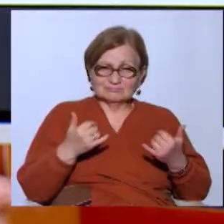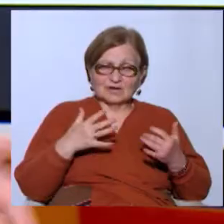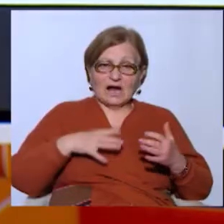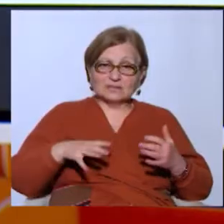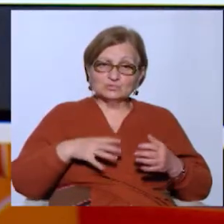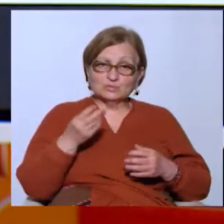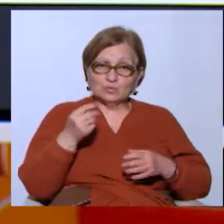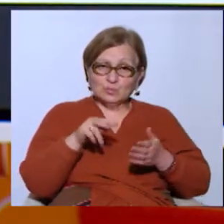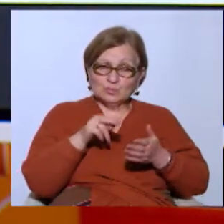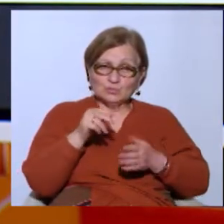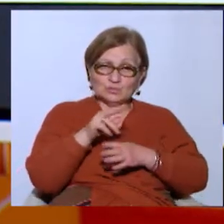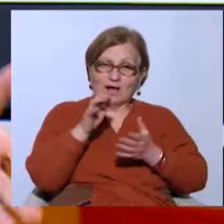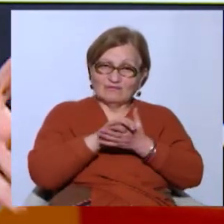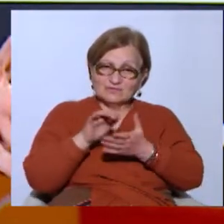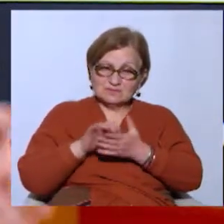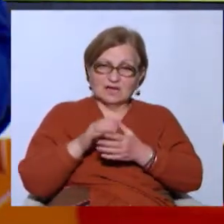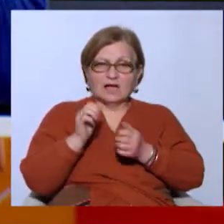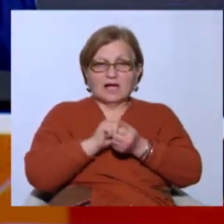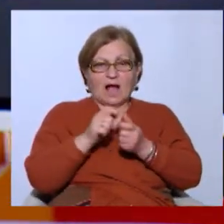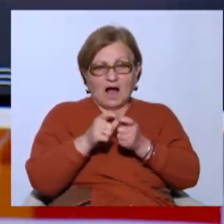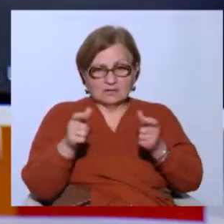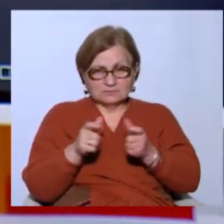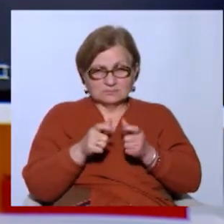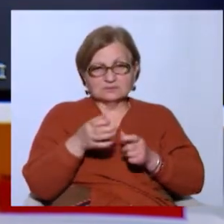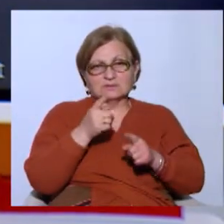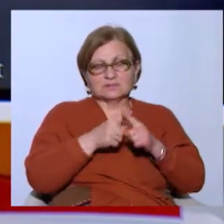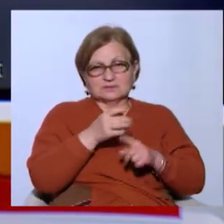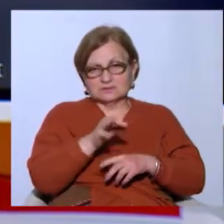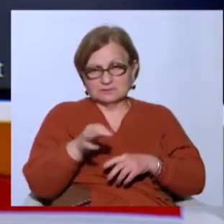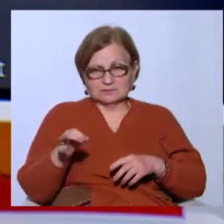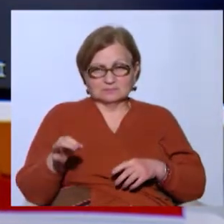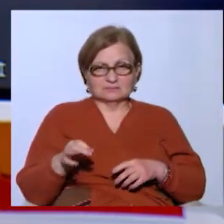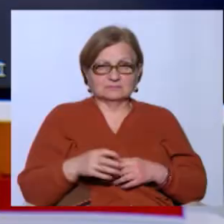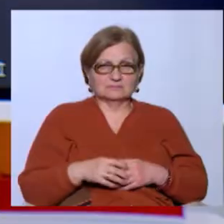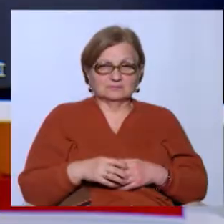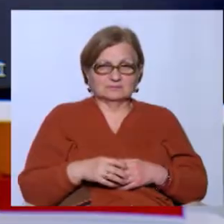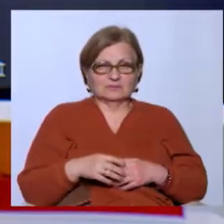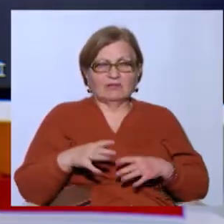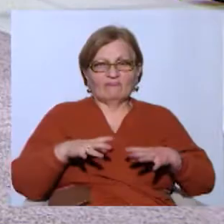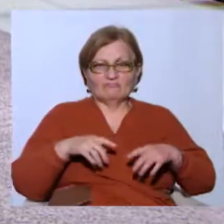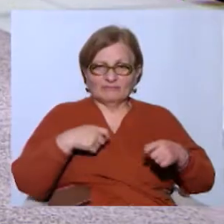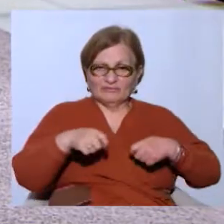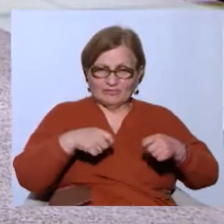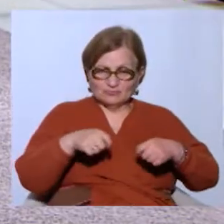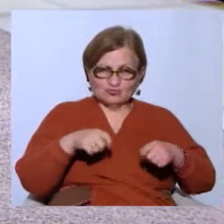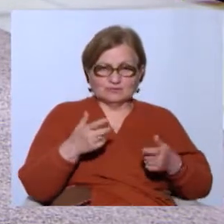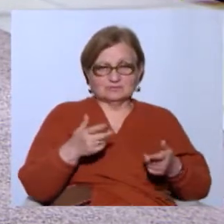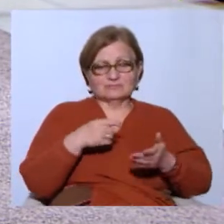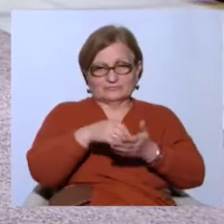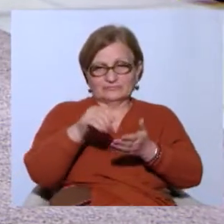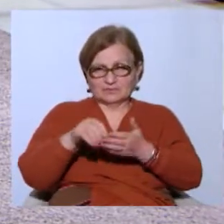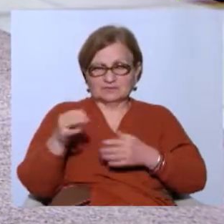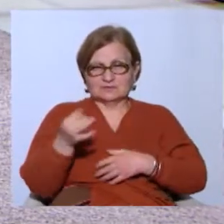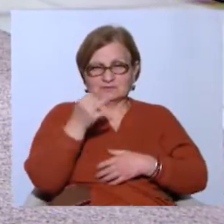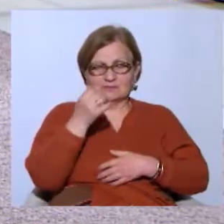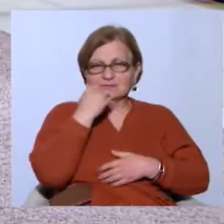ქართული ფულის ნიშნები გავიცანით, ქაღალდის ფულებიც და მონეტებიც. ვივაჭრეთ კიდევაც, ვიყიდეთ საინტერესო